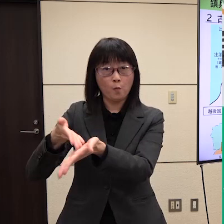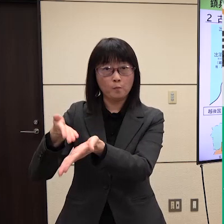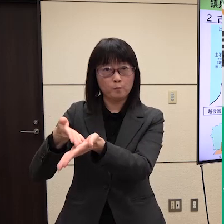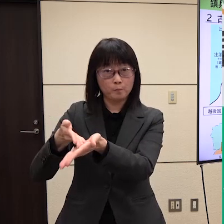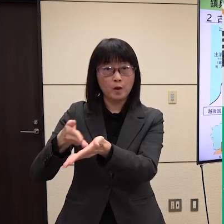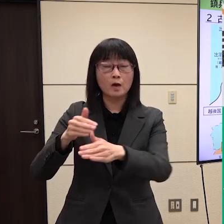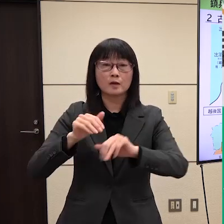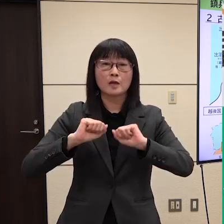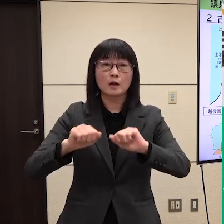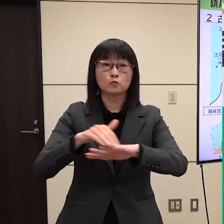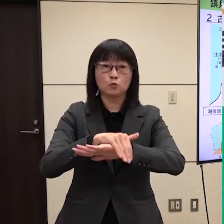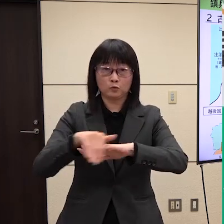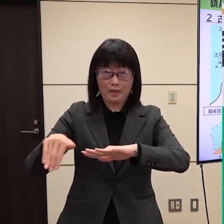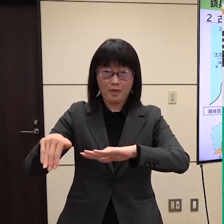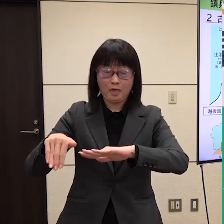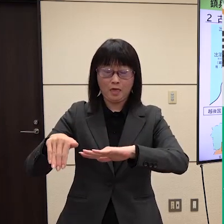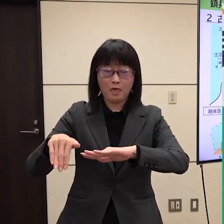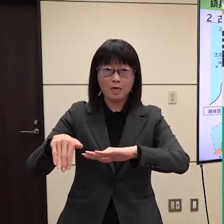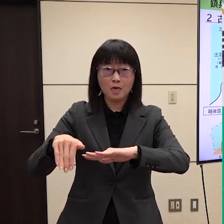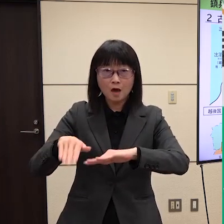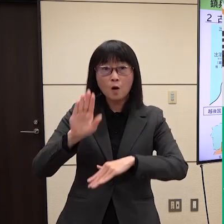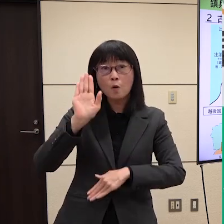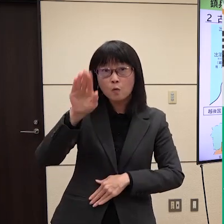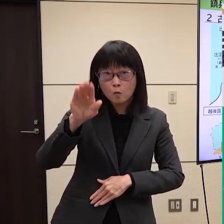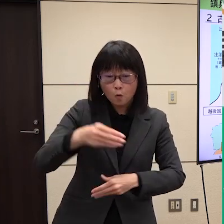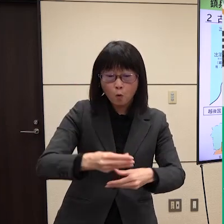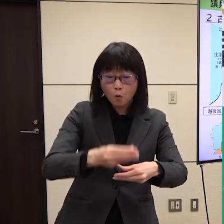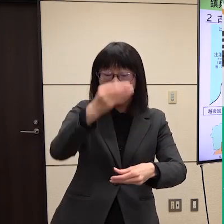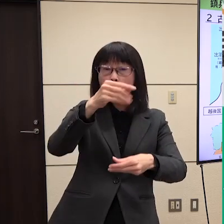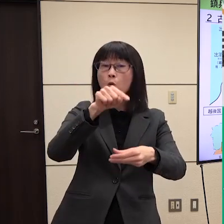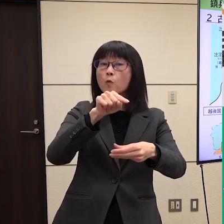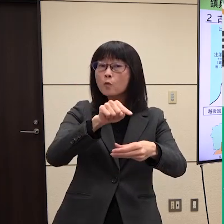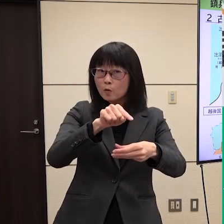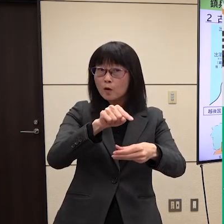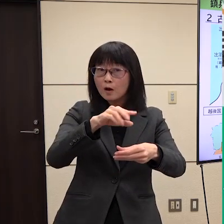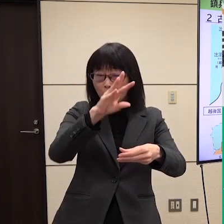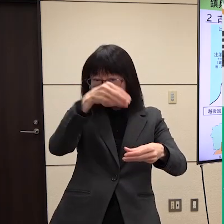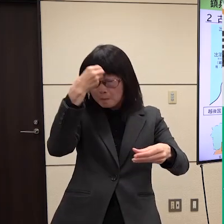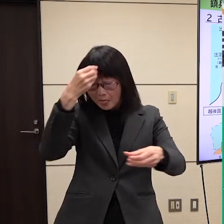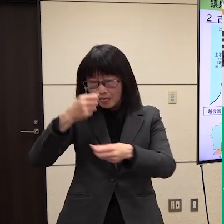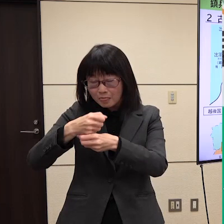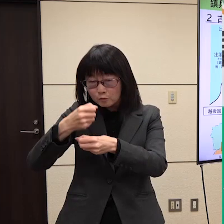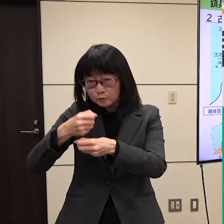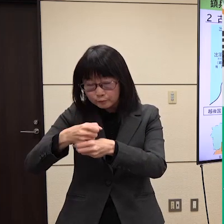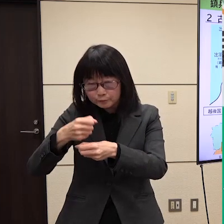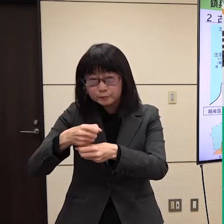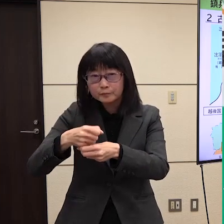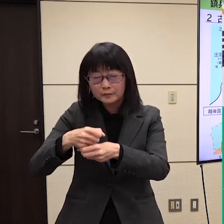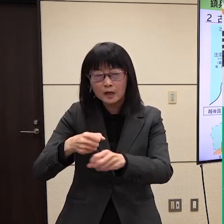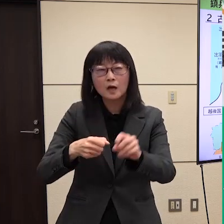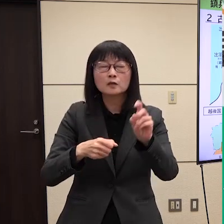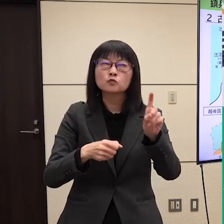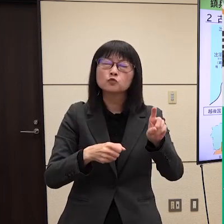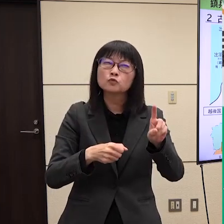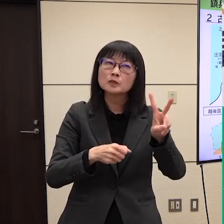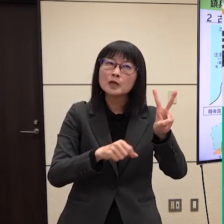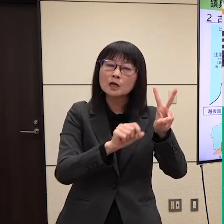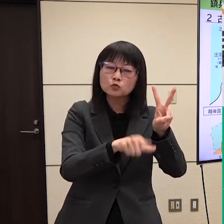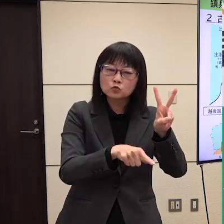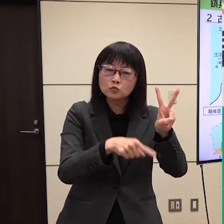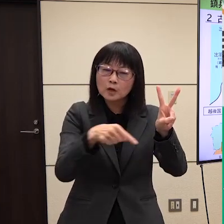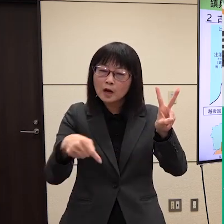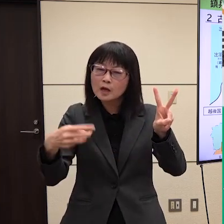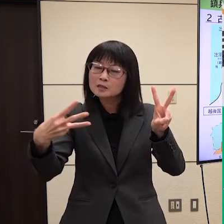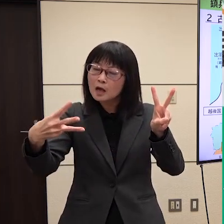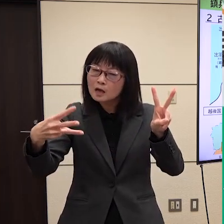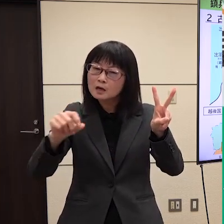ですけども、今後保存処理をいたしまして、レプリカを作成をいたします。これは12月から3月にかけて